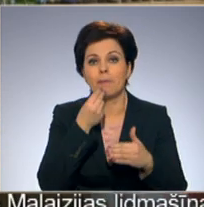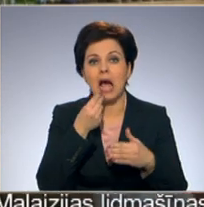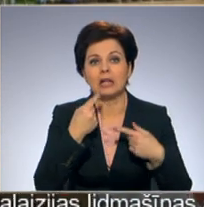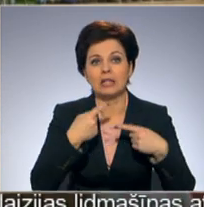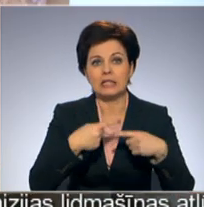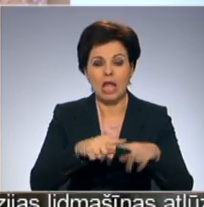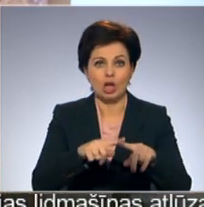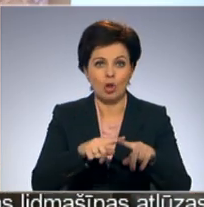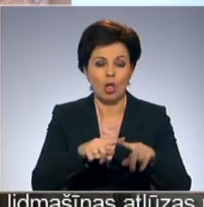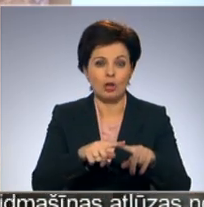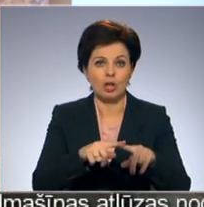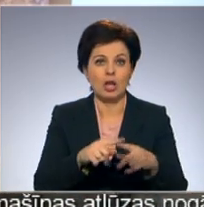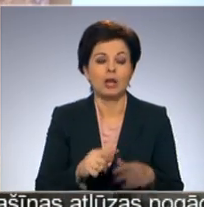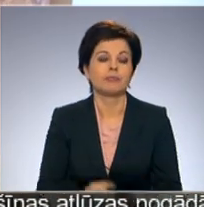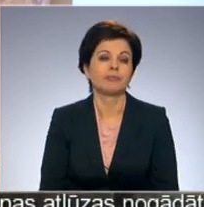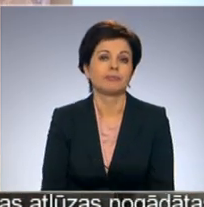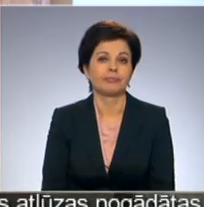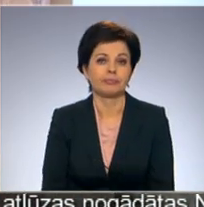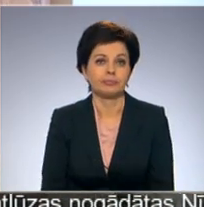tehnoloģiem.